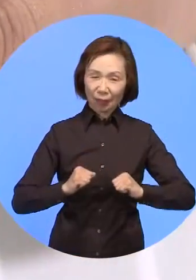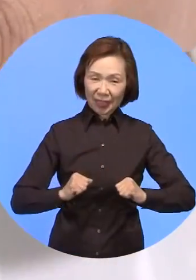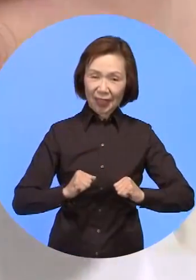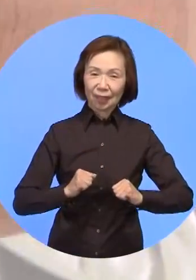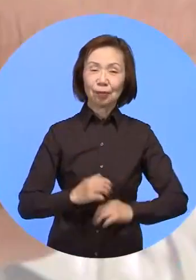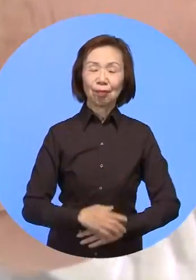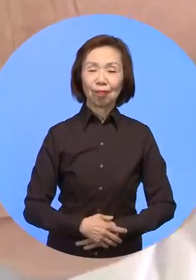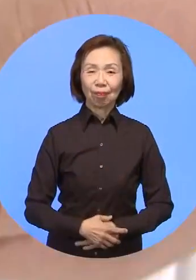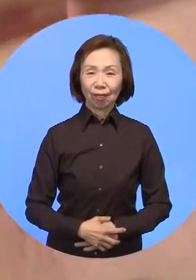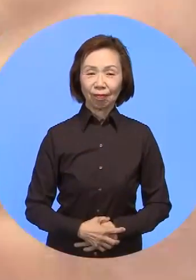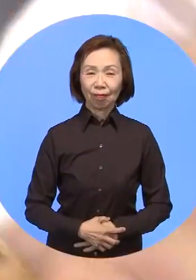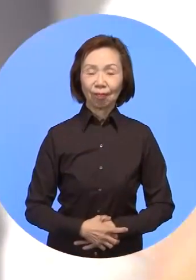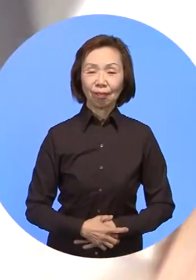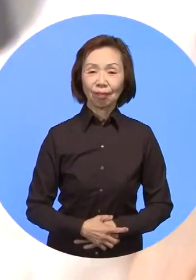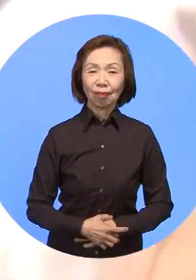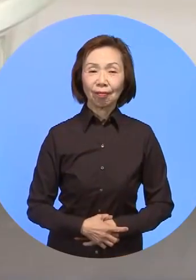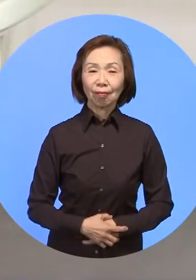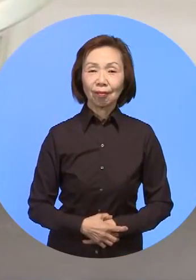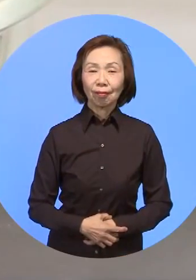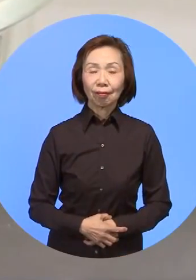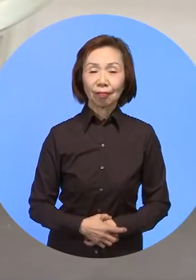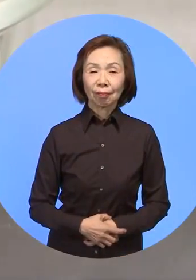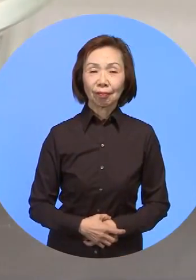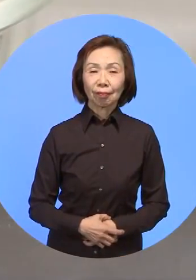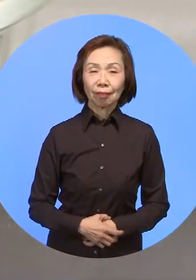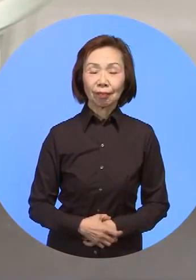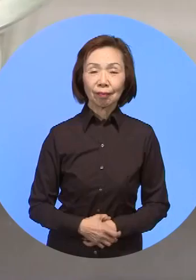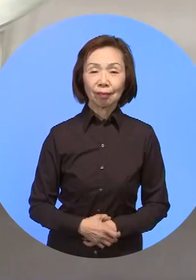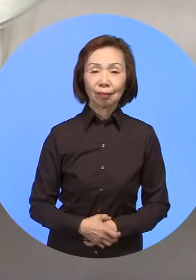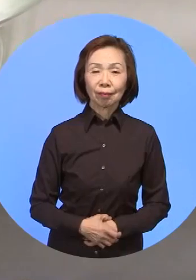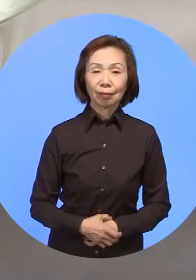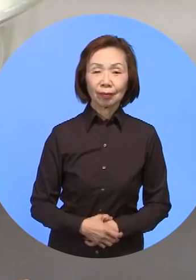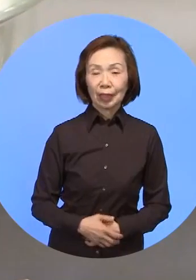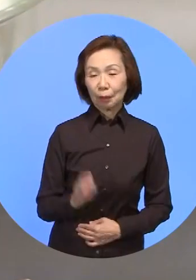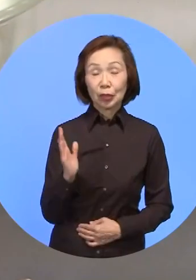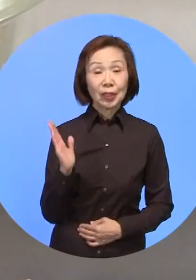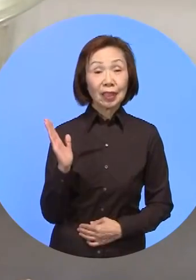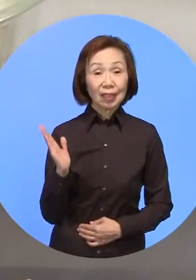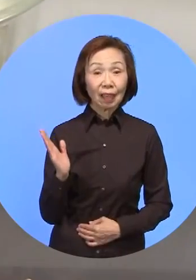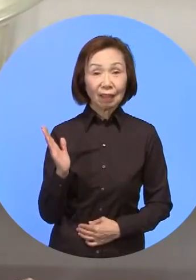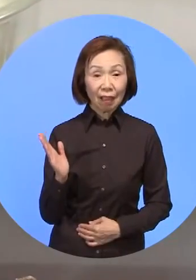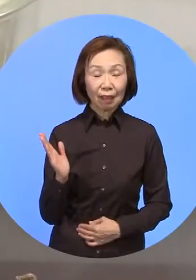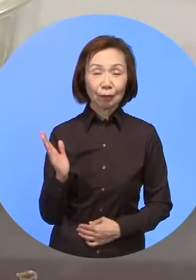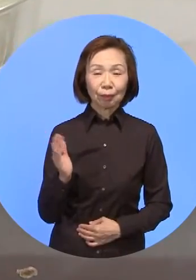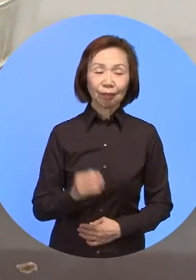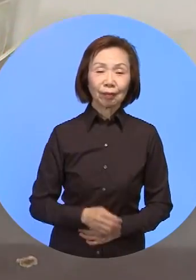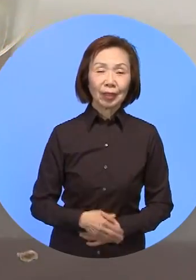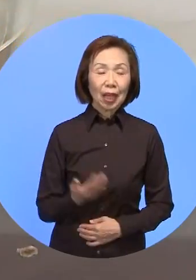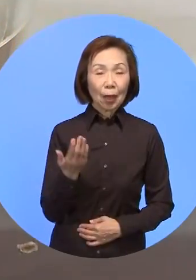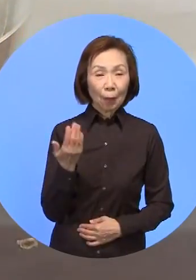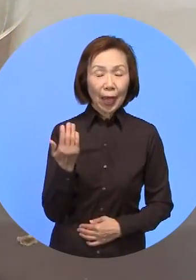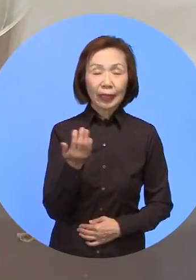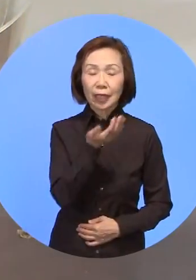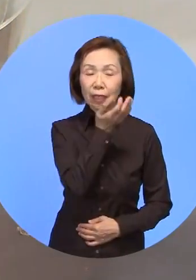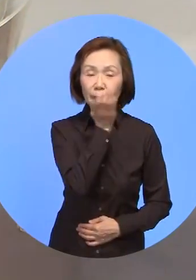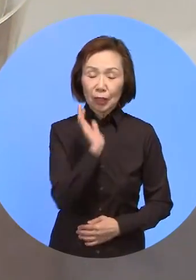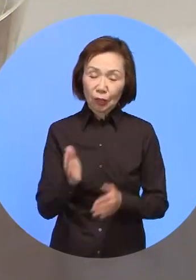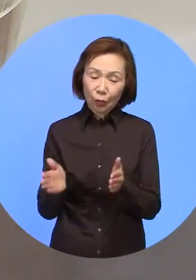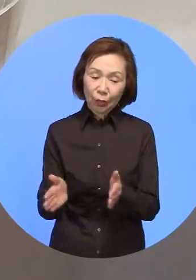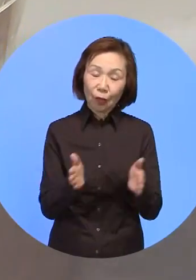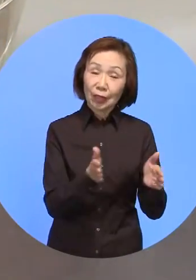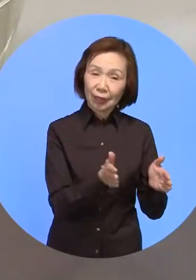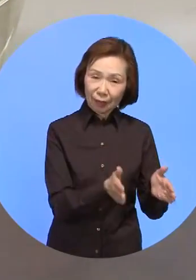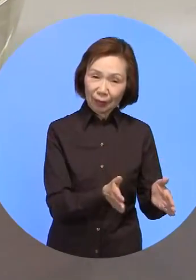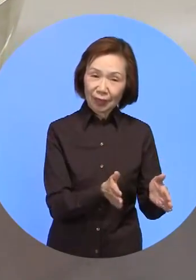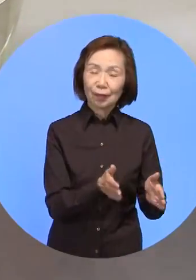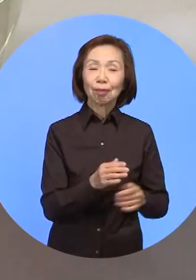していきたいので剥いています。で、水につけていきますので、もうね前にちょっとねお水を用